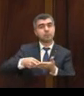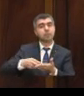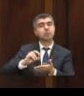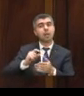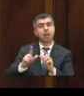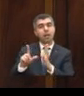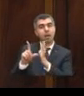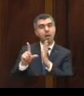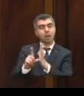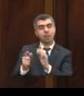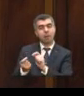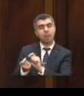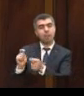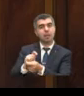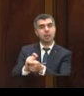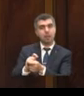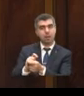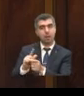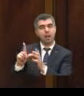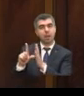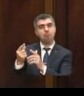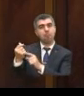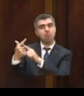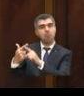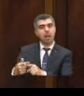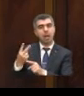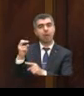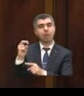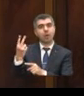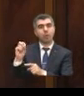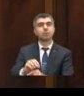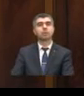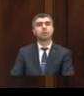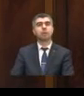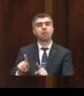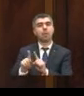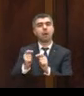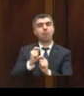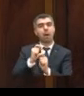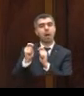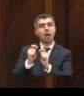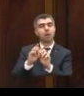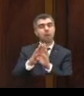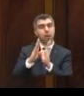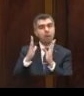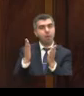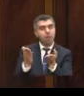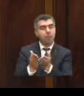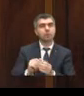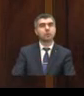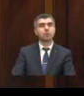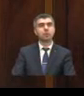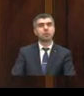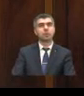المالية المعدل للسنة المالية 2020، بعدما خدنا نقاشا عاما وتفصيلا على